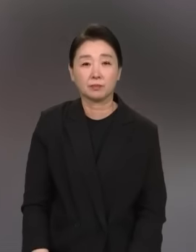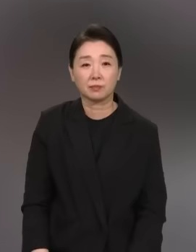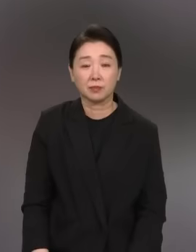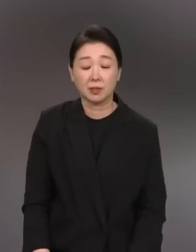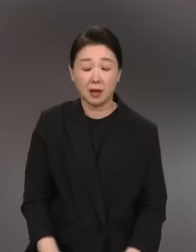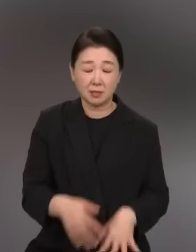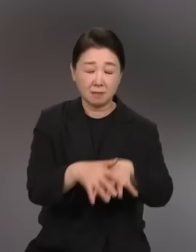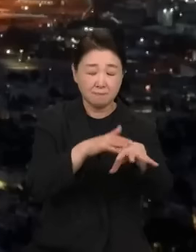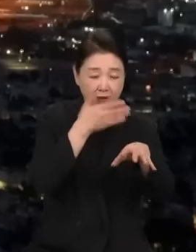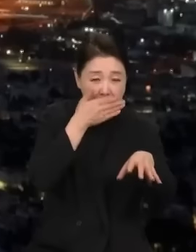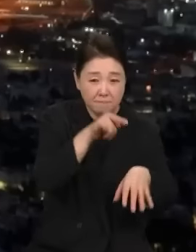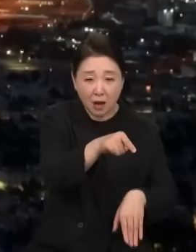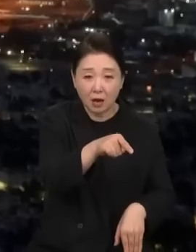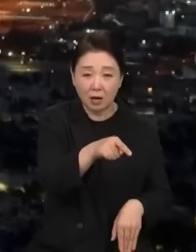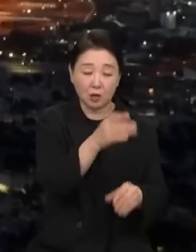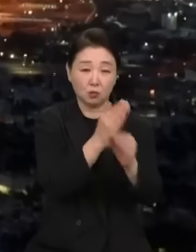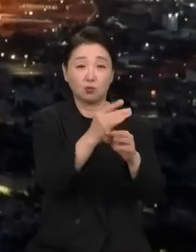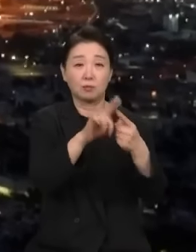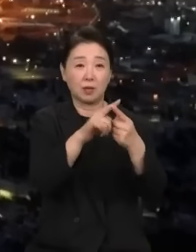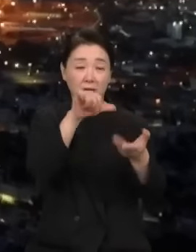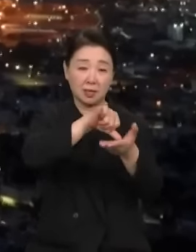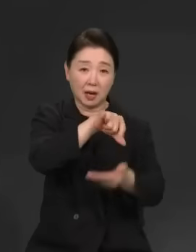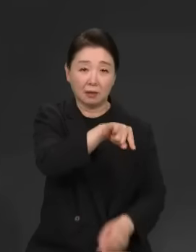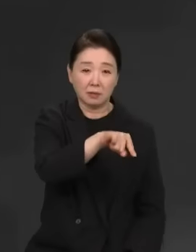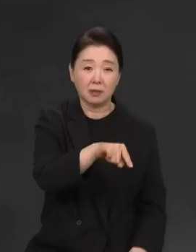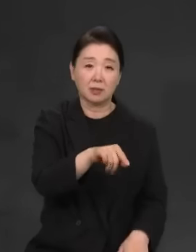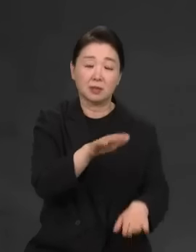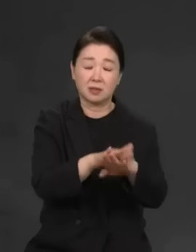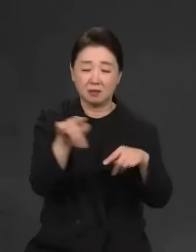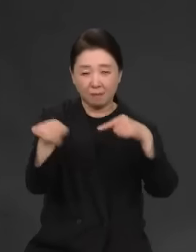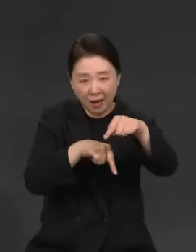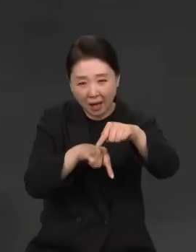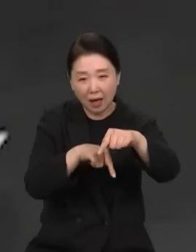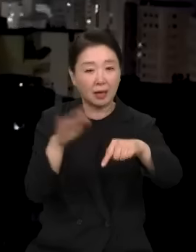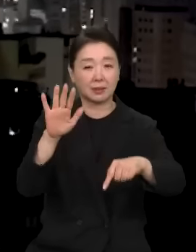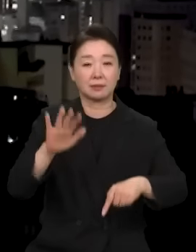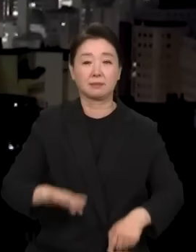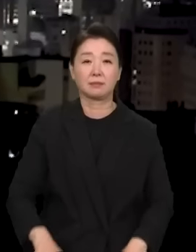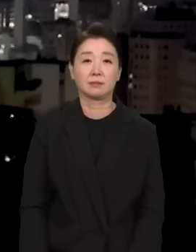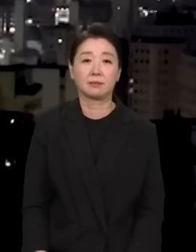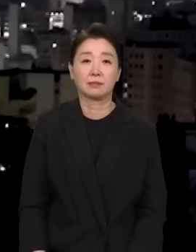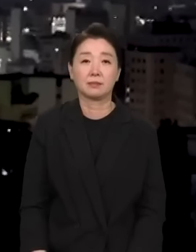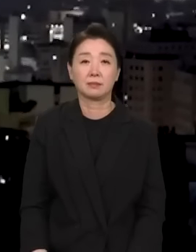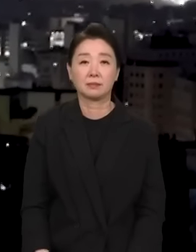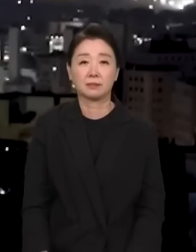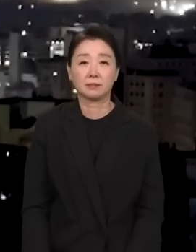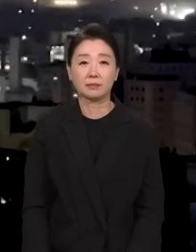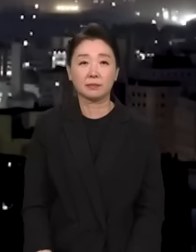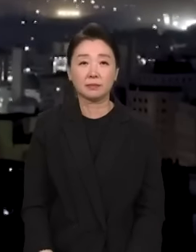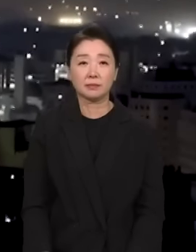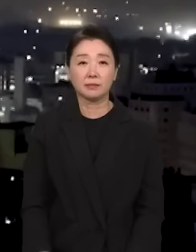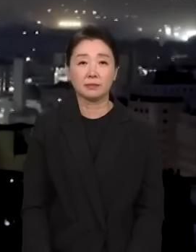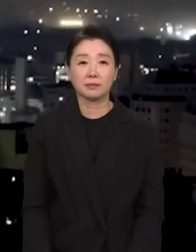무장단체들의 구심점 역할을 해온이라는 아직 직접 대응은 자제하고 있습니다 JTBC